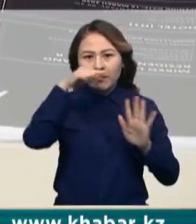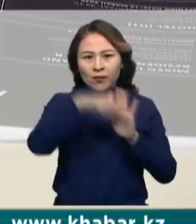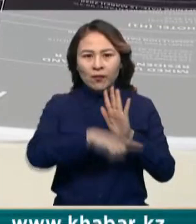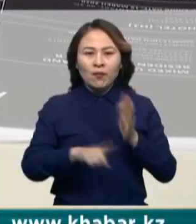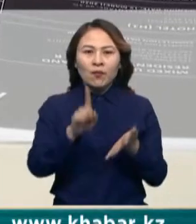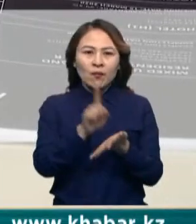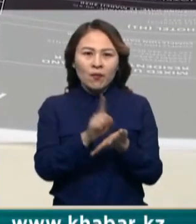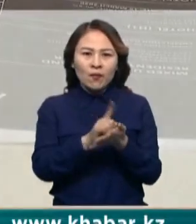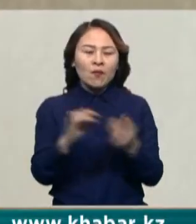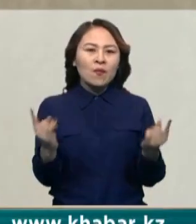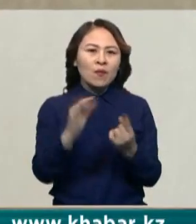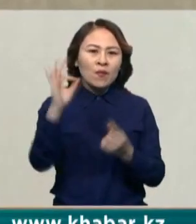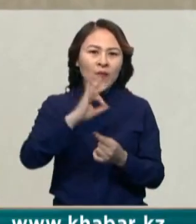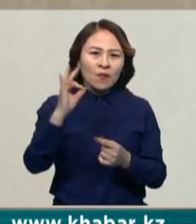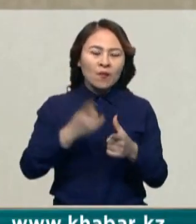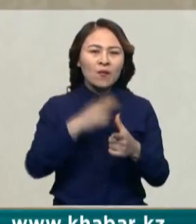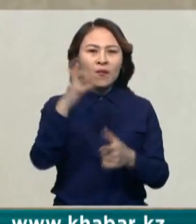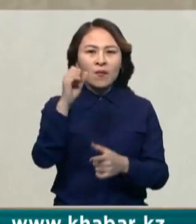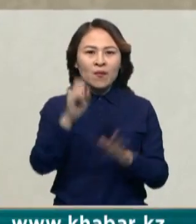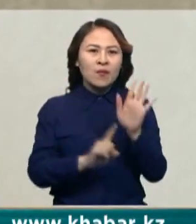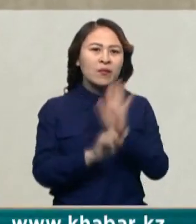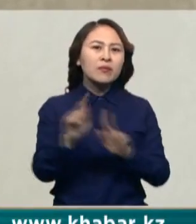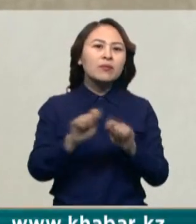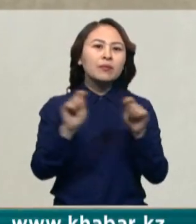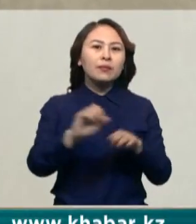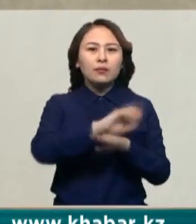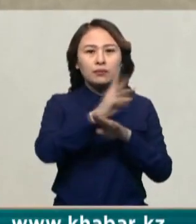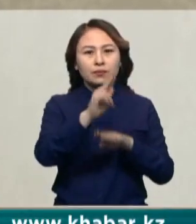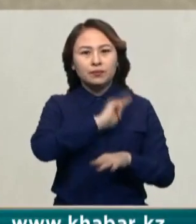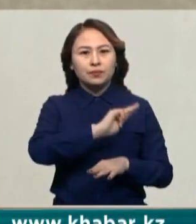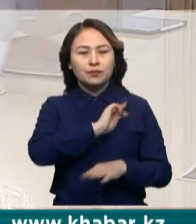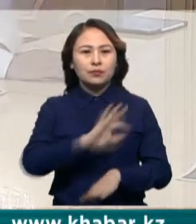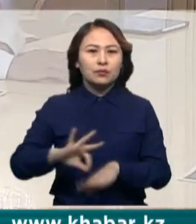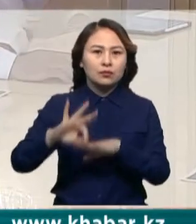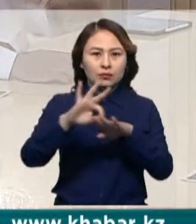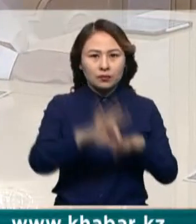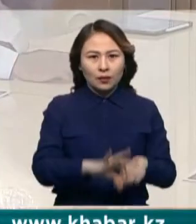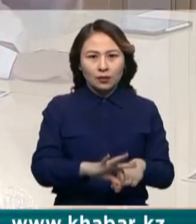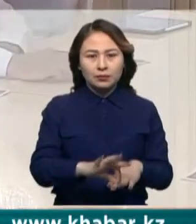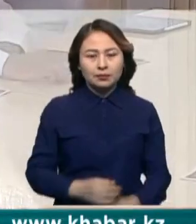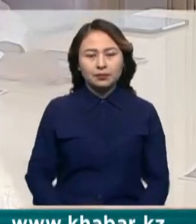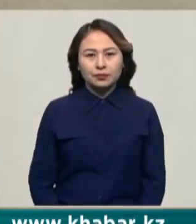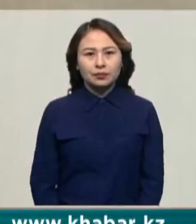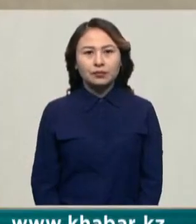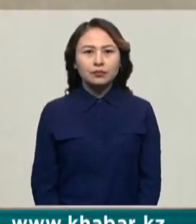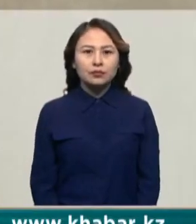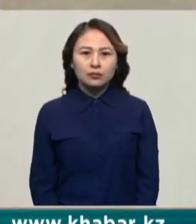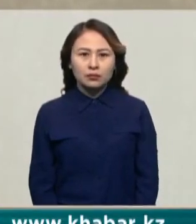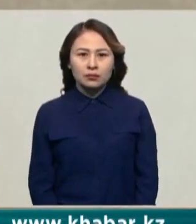оның ішінде салықтық жеңілдіктер, базалық инфрақұрылыммен қамтамасыз ету жұмыстары жүргізілуде.